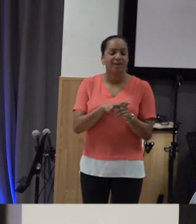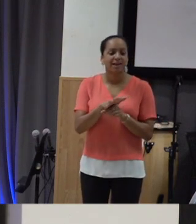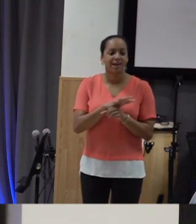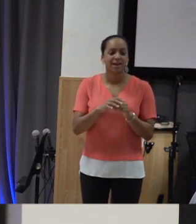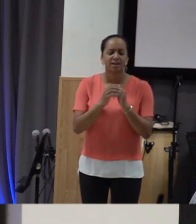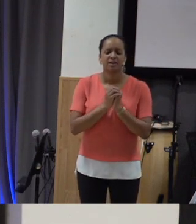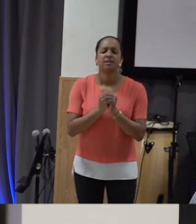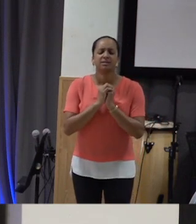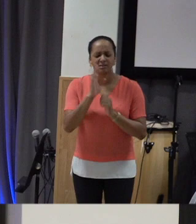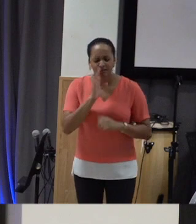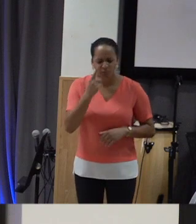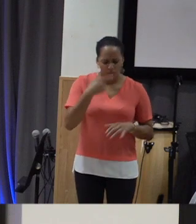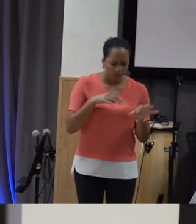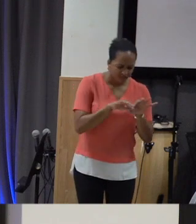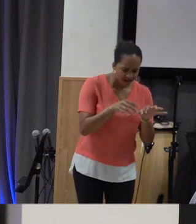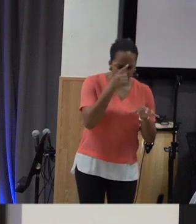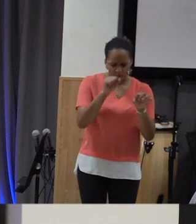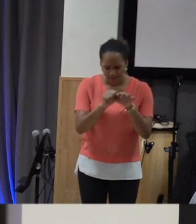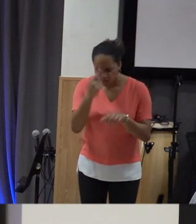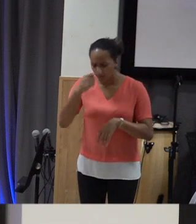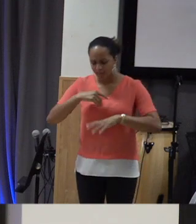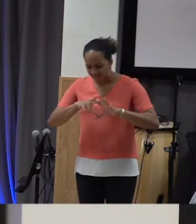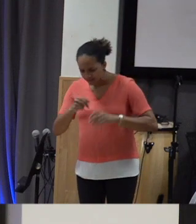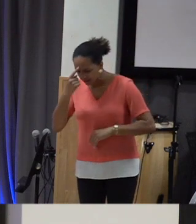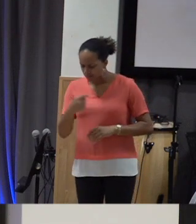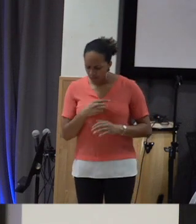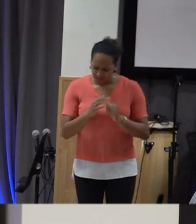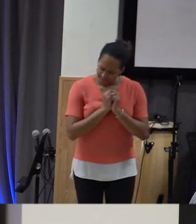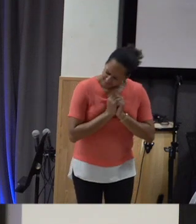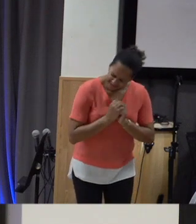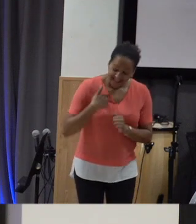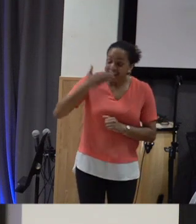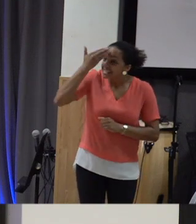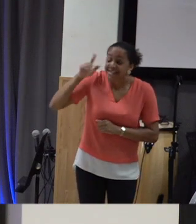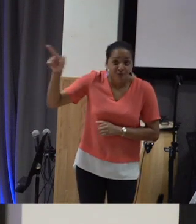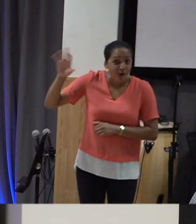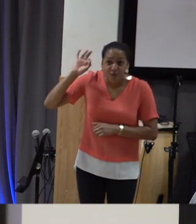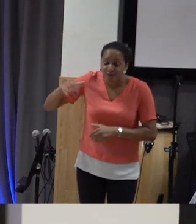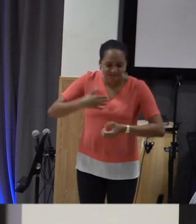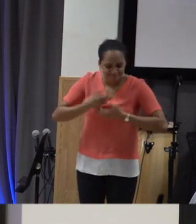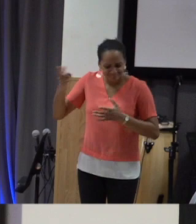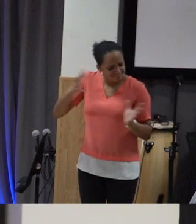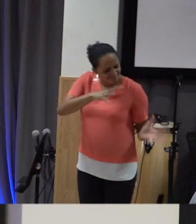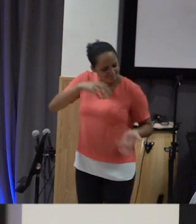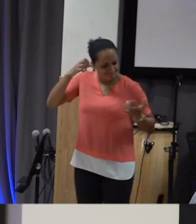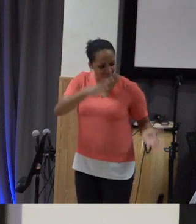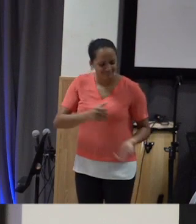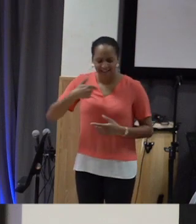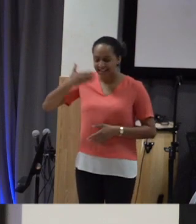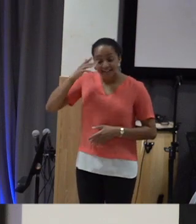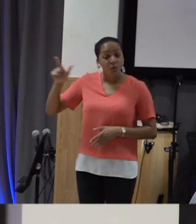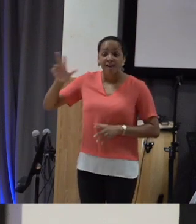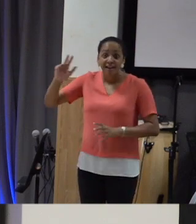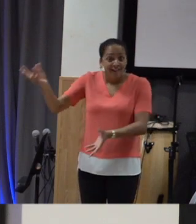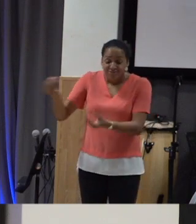demande, fais ceci pour mon frère, pour ma soeur, pour ma famille, pour moi. Je te prie, Seigneur, je sais que tu m'entends, mais aussi je crois dans mon cœur que tu vas exaucer. C'est